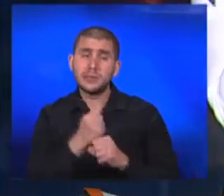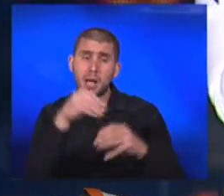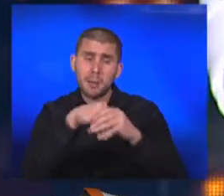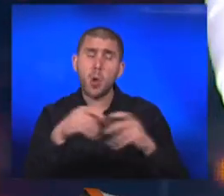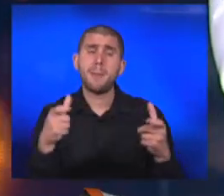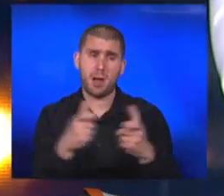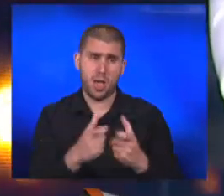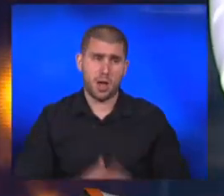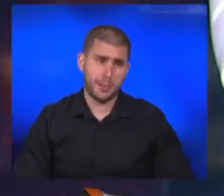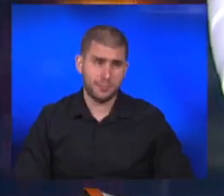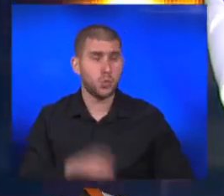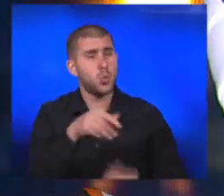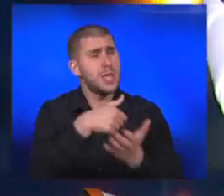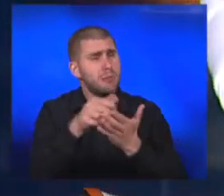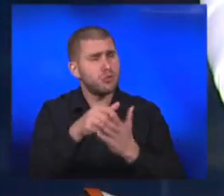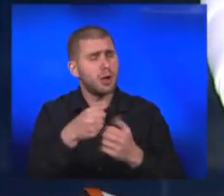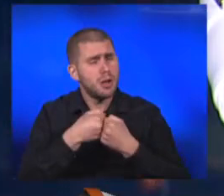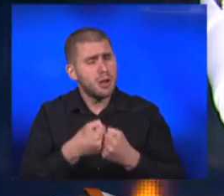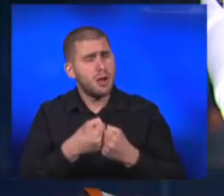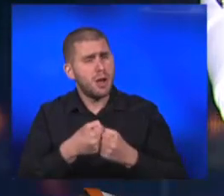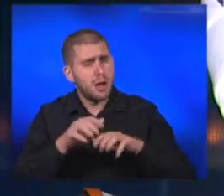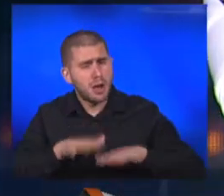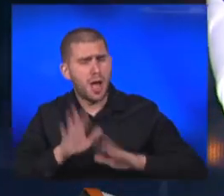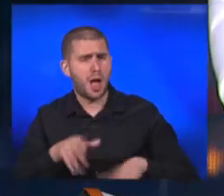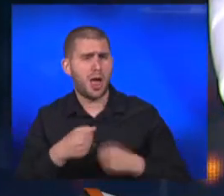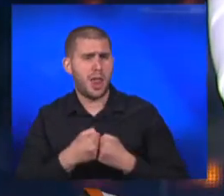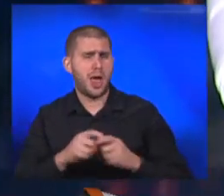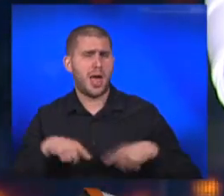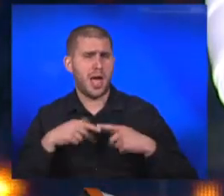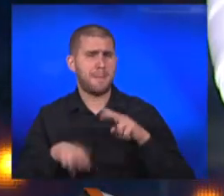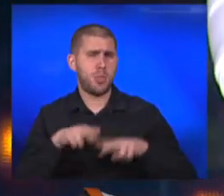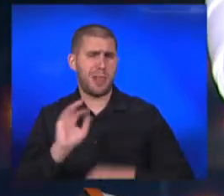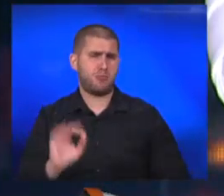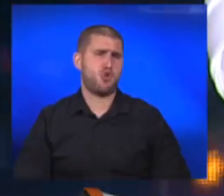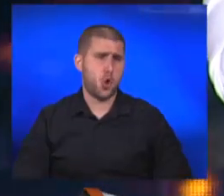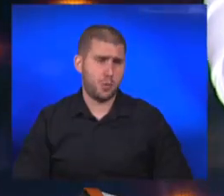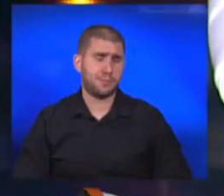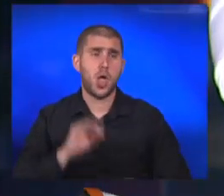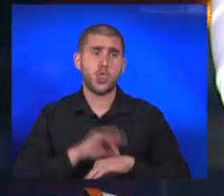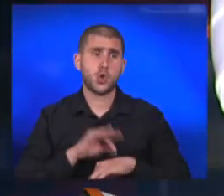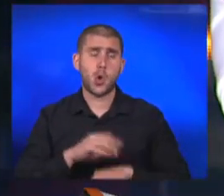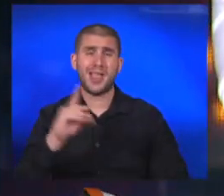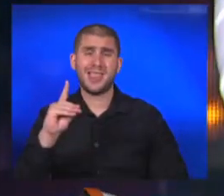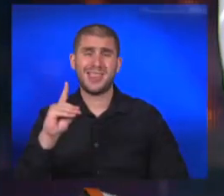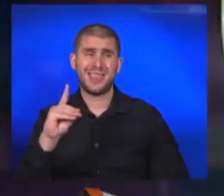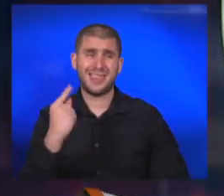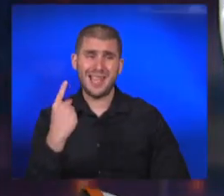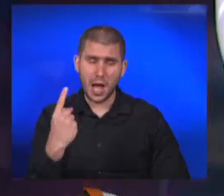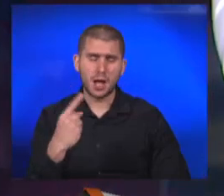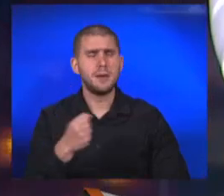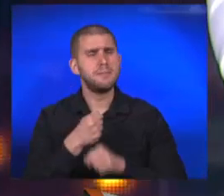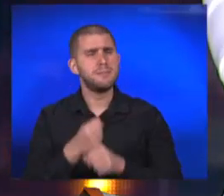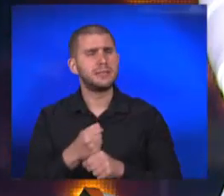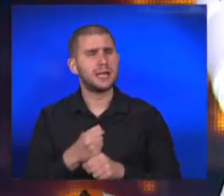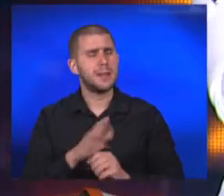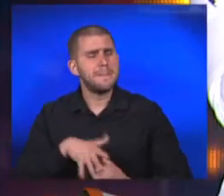במחלקה, כשהוא ממשיך להילחם על חיי מטופליו. דוקטור דרור דיקר מייצג